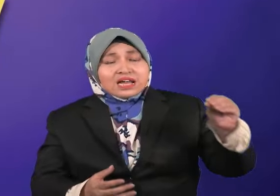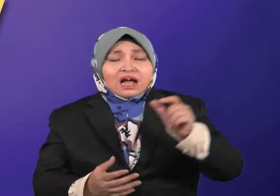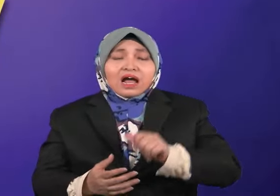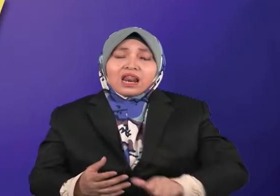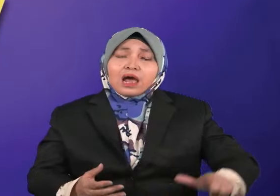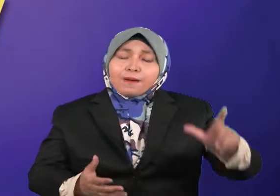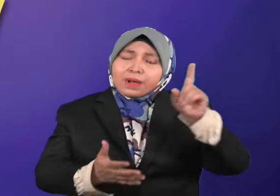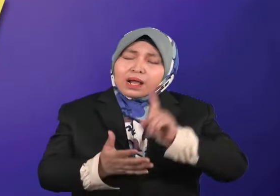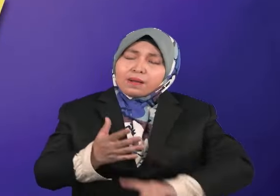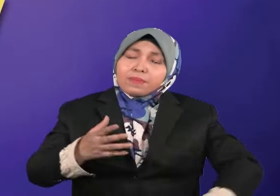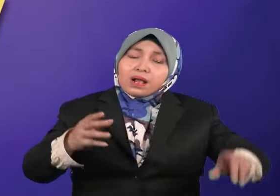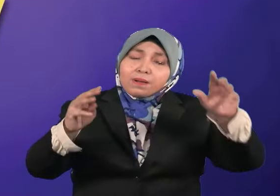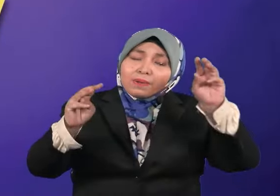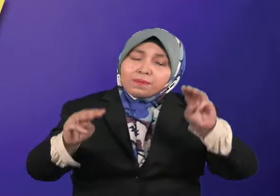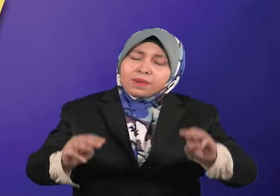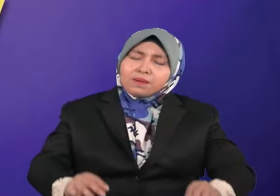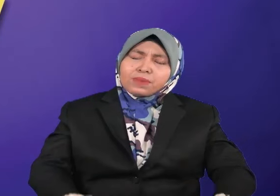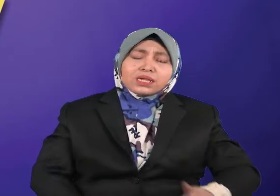sa'alaka